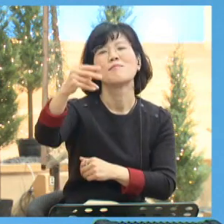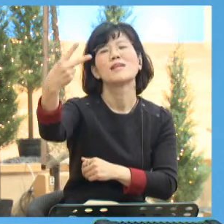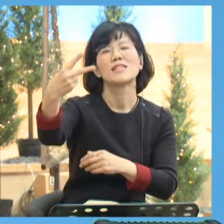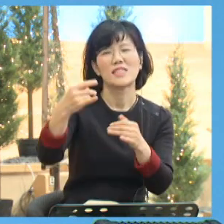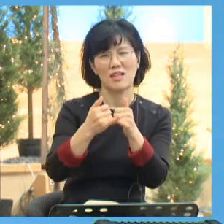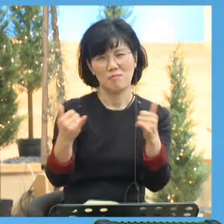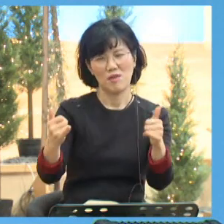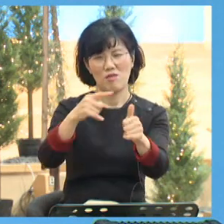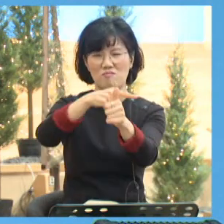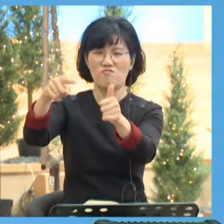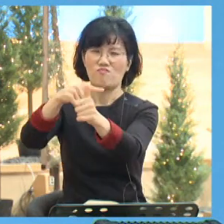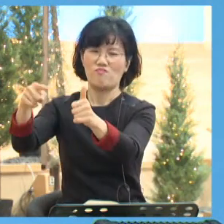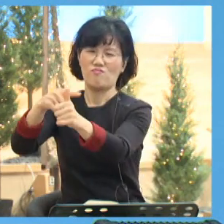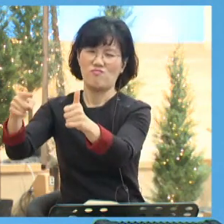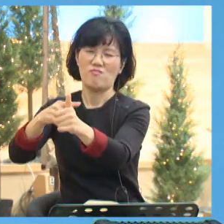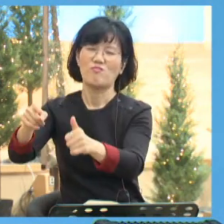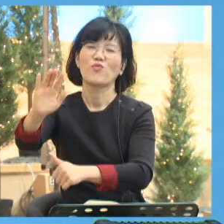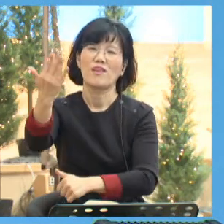죽임